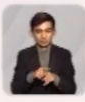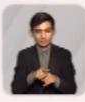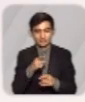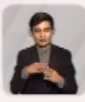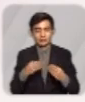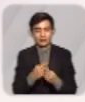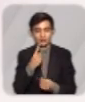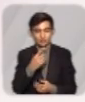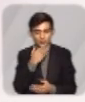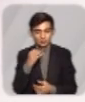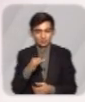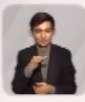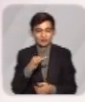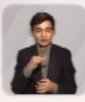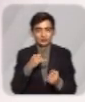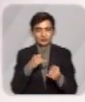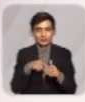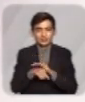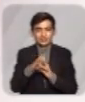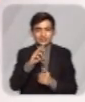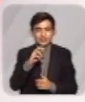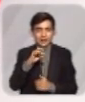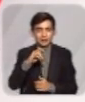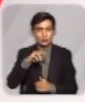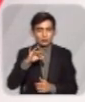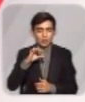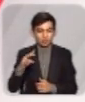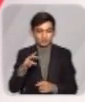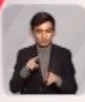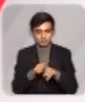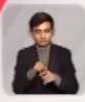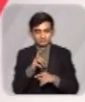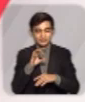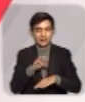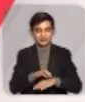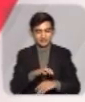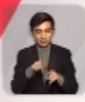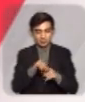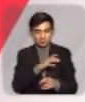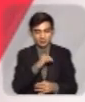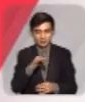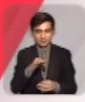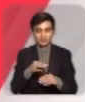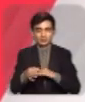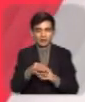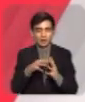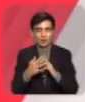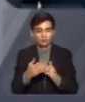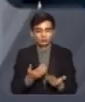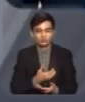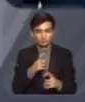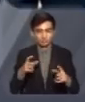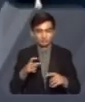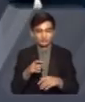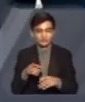емес. Саршаяндар шаққандар Бейнеу ауданы, Жаңаөзен қаласы және Боранқұл құрық ауылдарының тұрғындары екен.